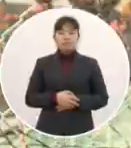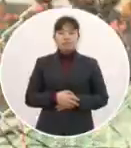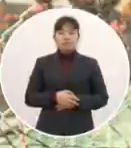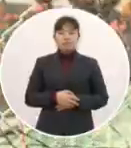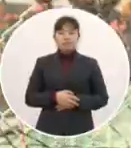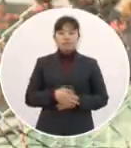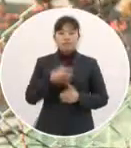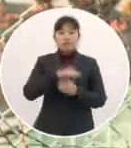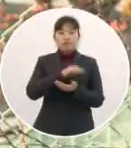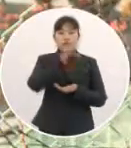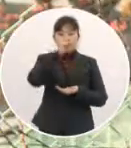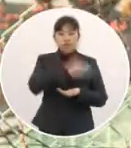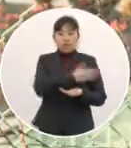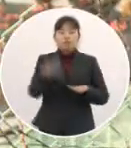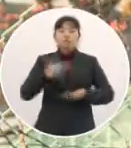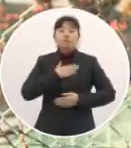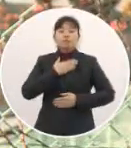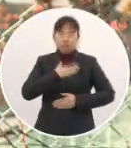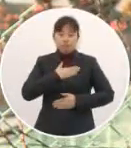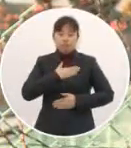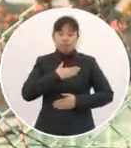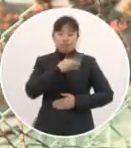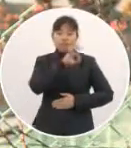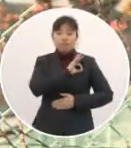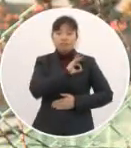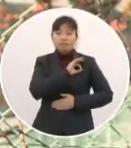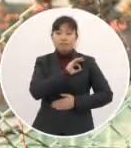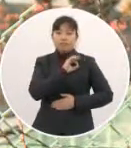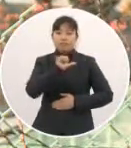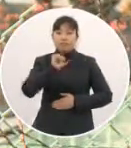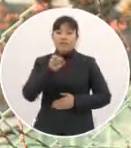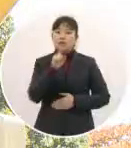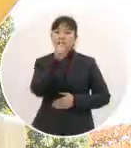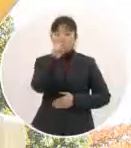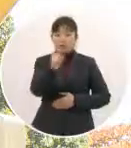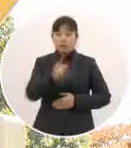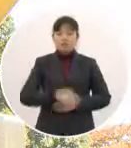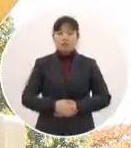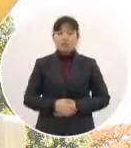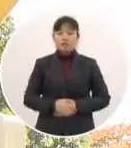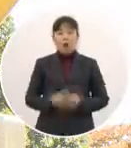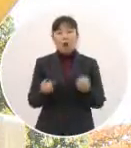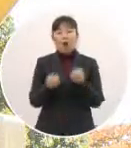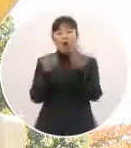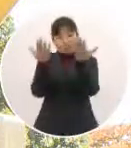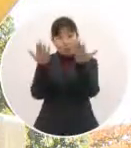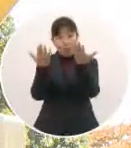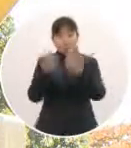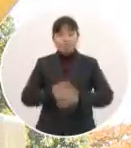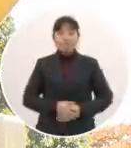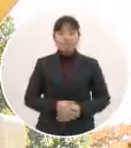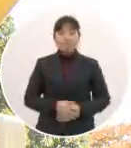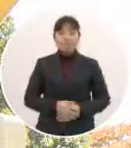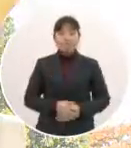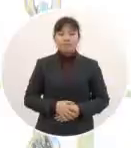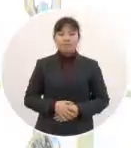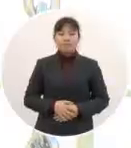じゃじゃーん、愛知のことなら何でも知ってる愛ちゃんです。おめでとう、まゆちゃ